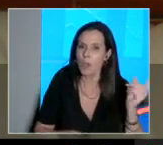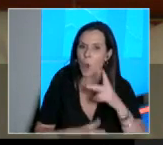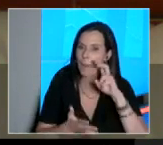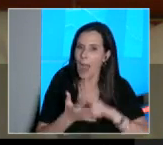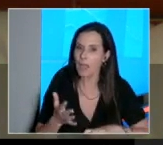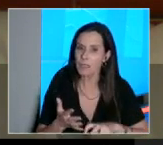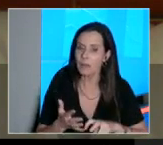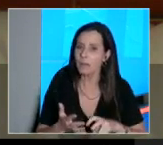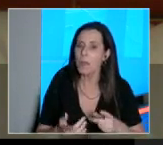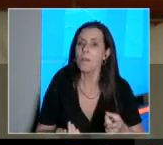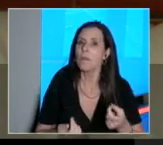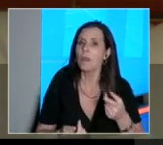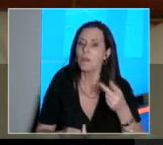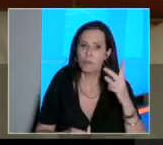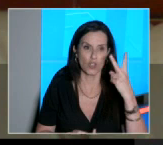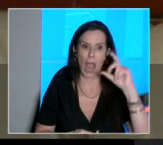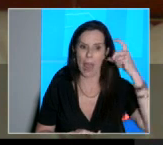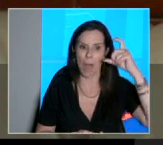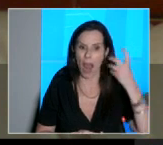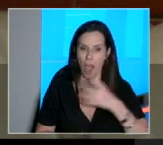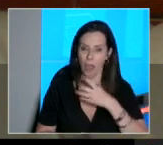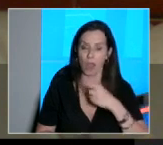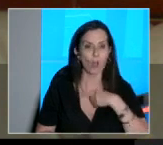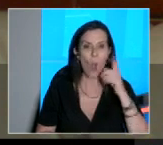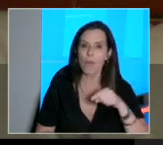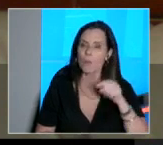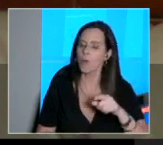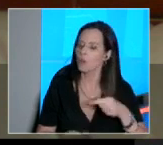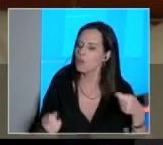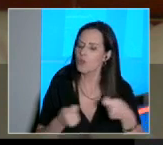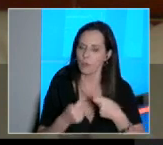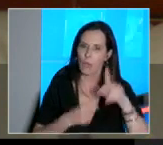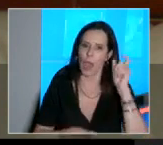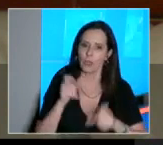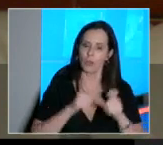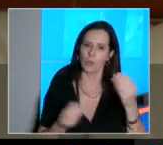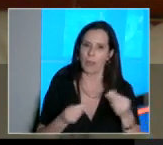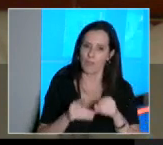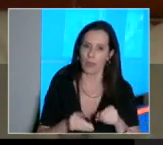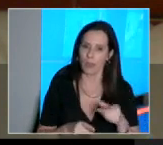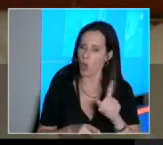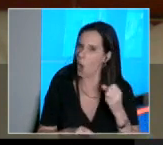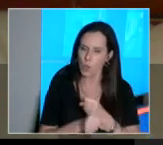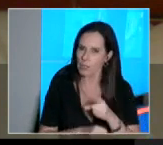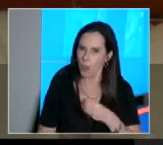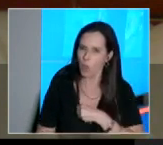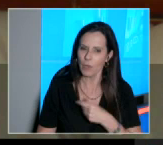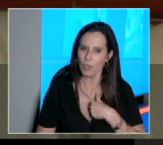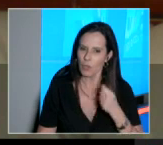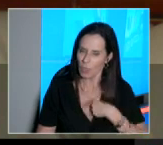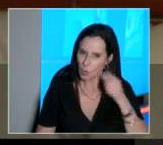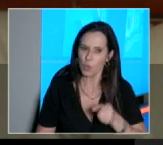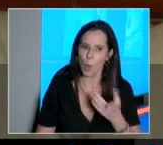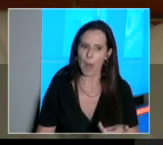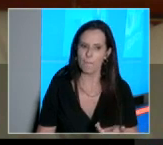המס הכנסה בא משני העשירונים העליונים. אנחנו חייבים פה לשתף יותר אנשים בעסק הזה. לא עושים להם טובה, אנחנו